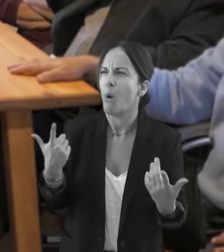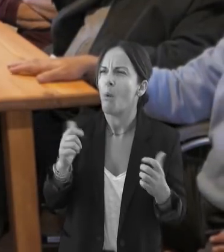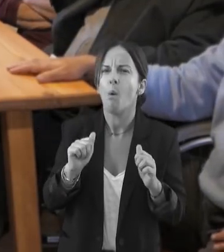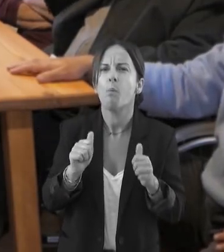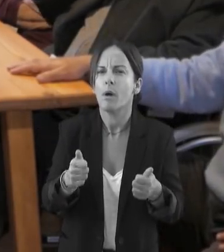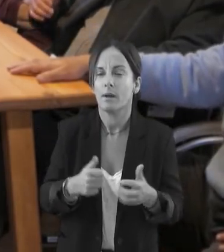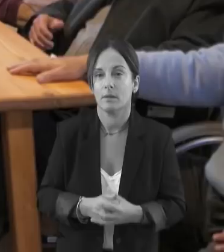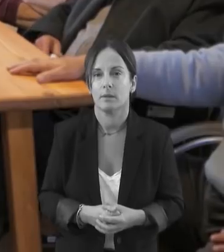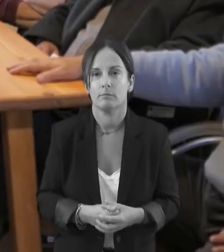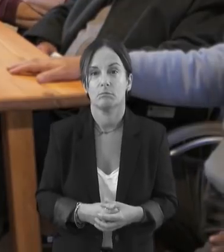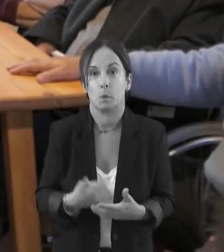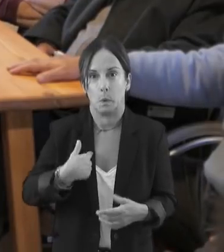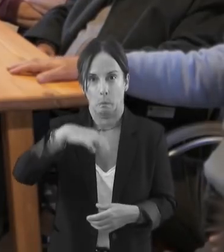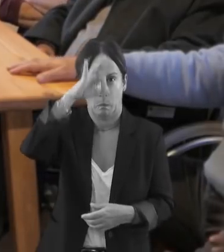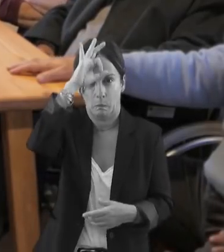on m'hi ficava. No, jo venia